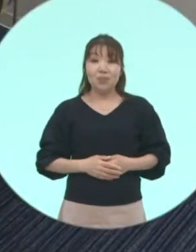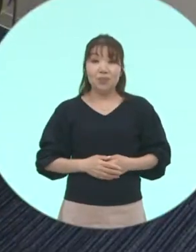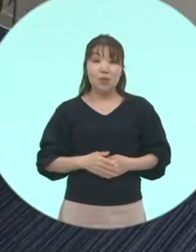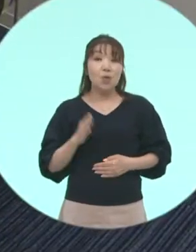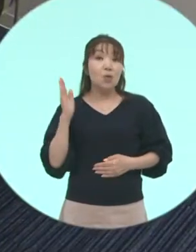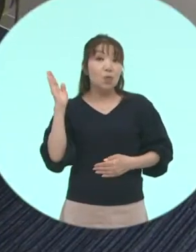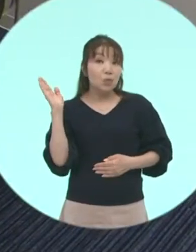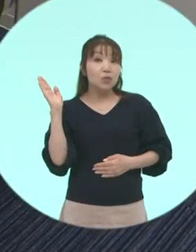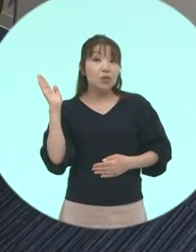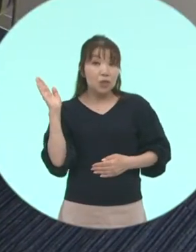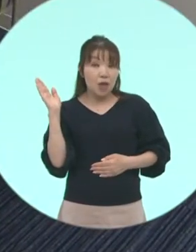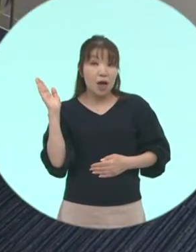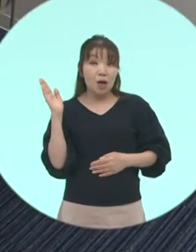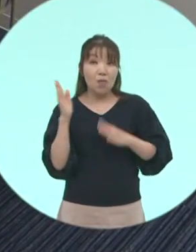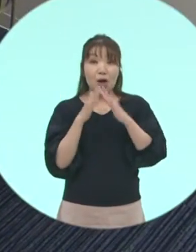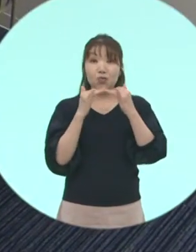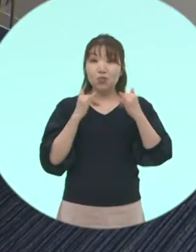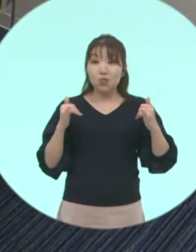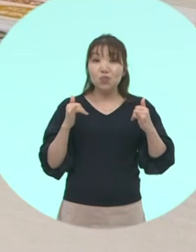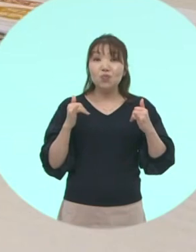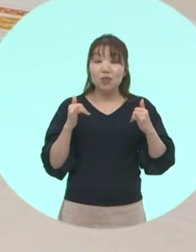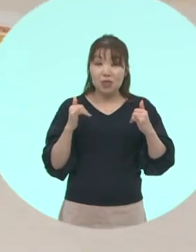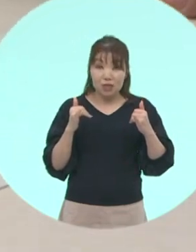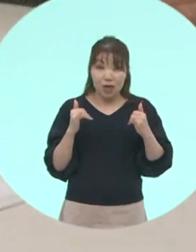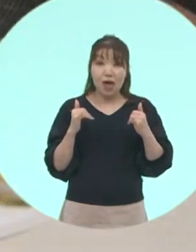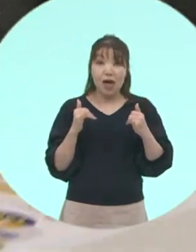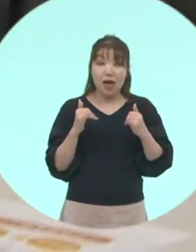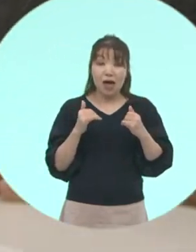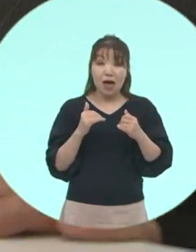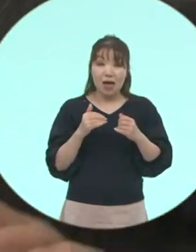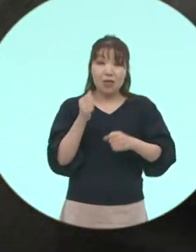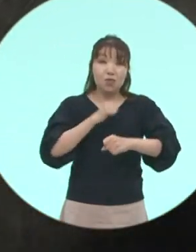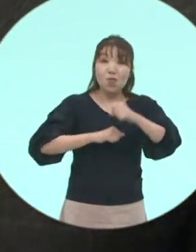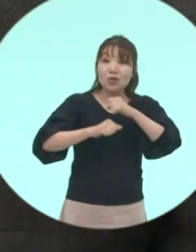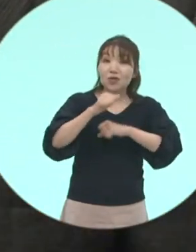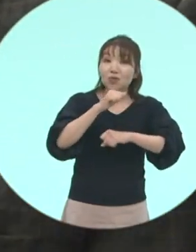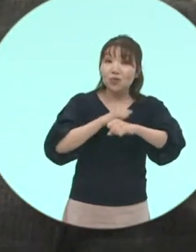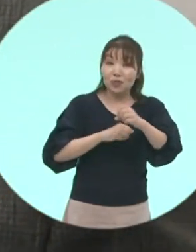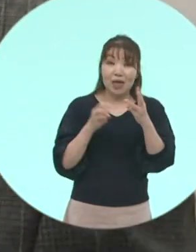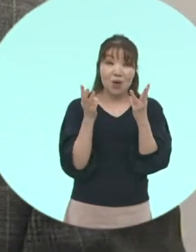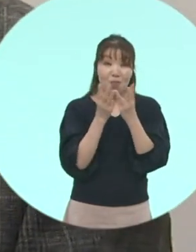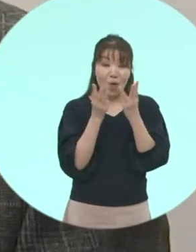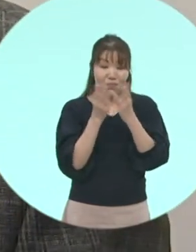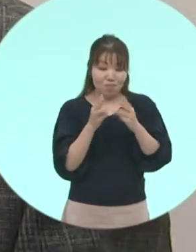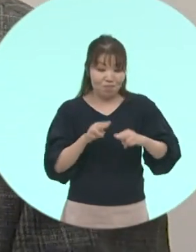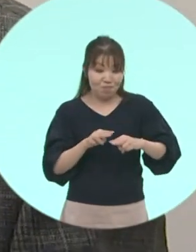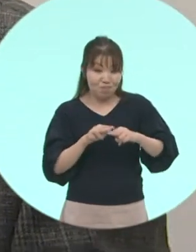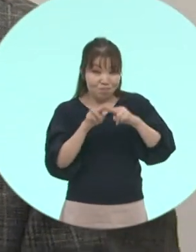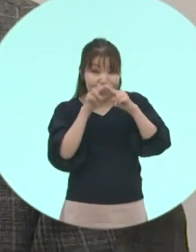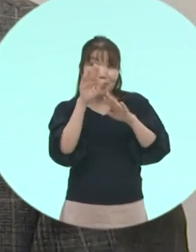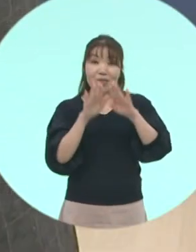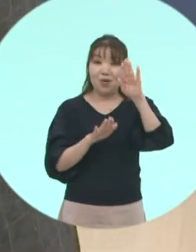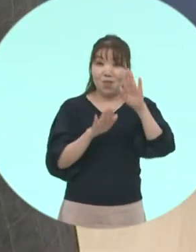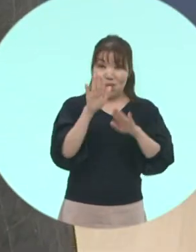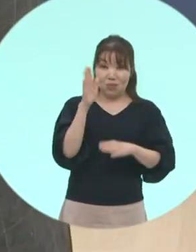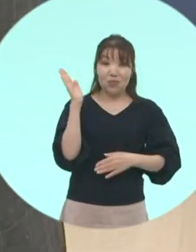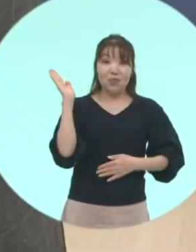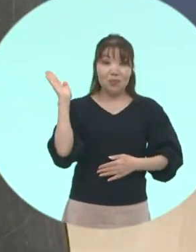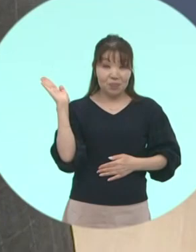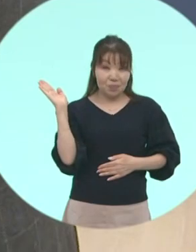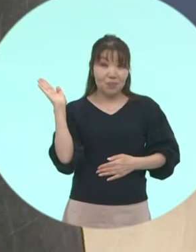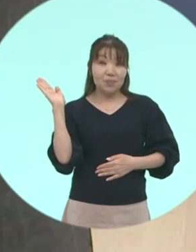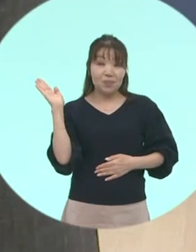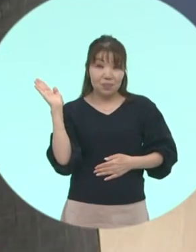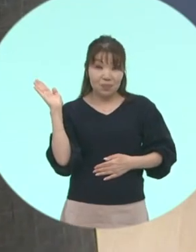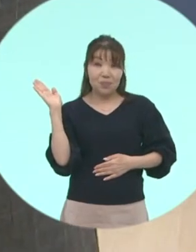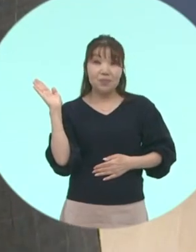こちらは住民の方が健康づくりメニューに取り組み、ポイントがたまった様子です。 じゃあ健康